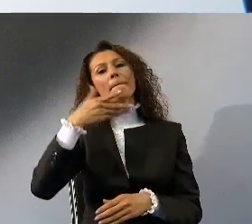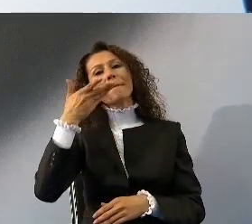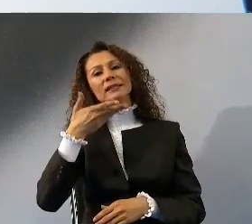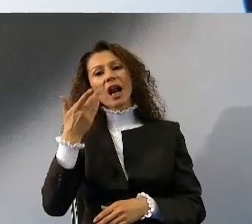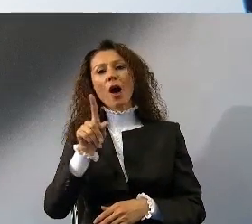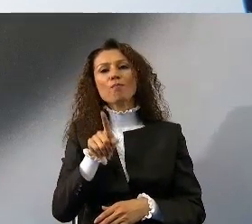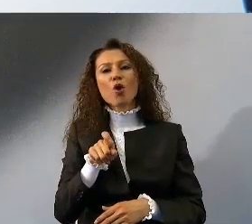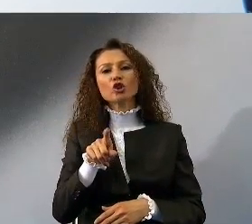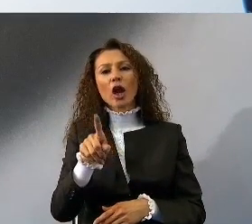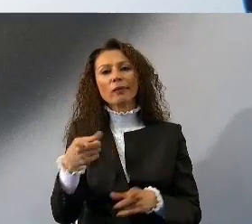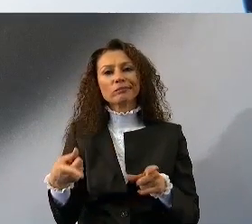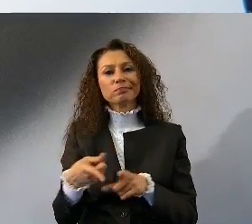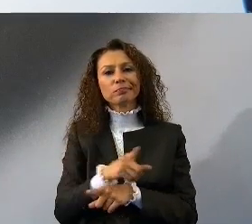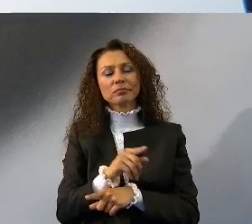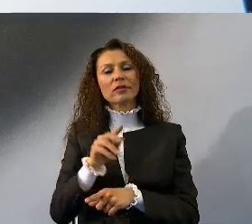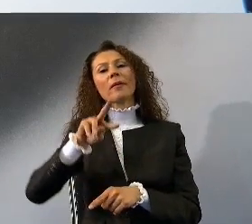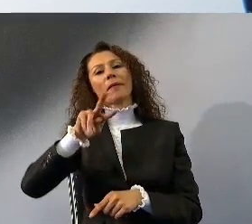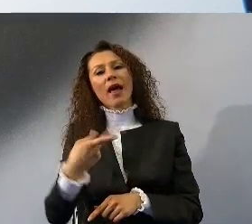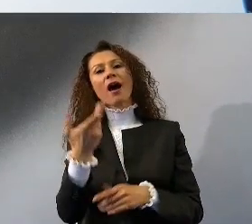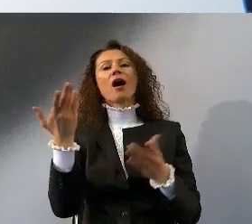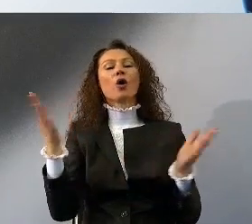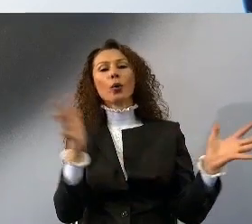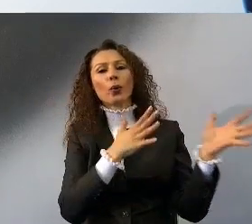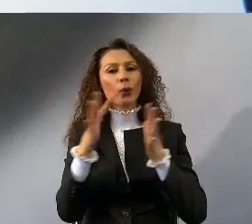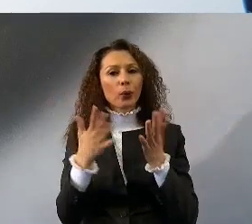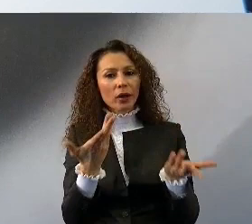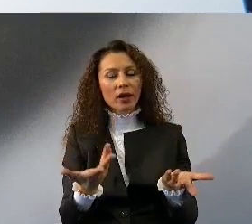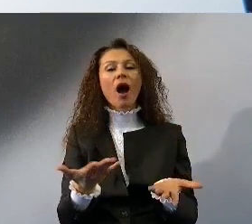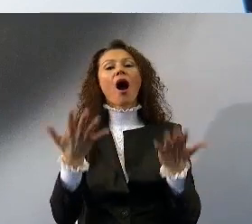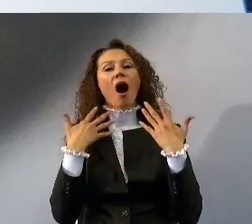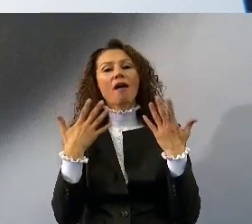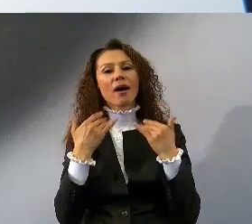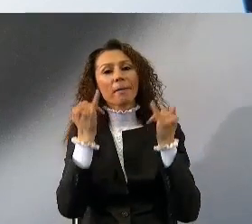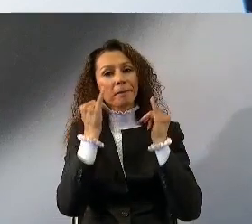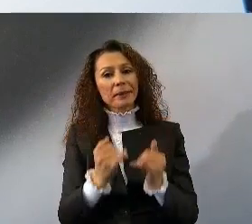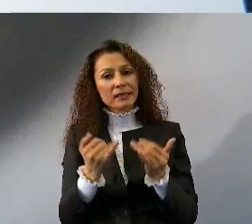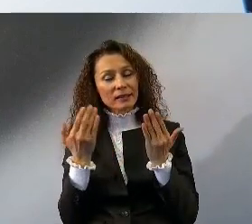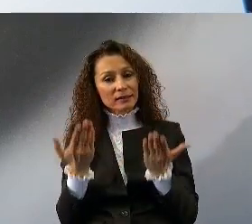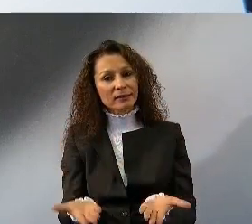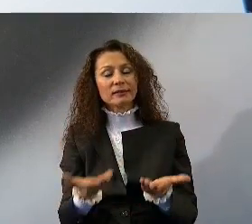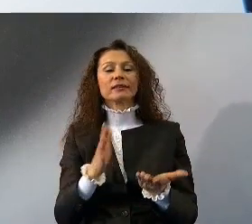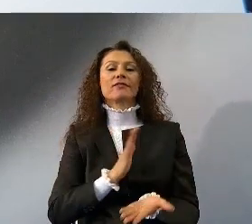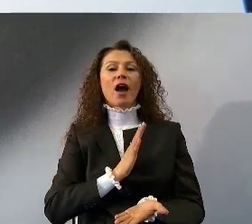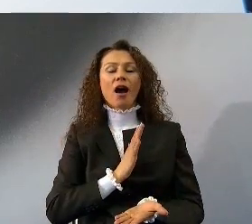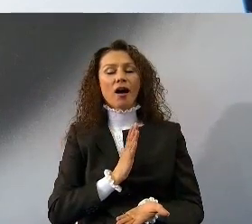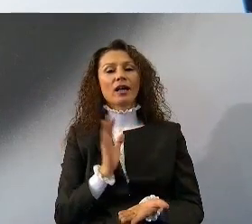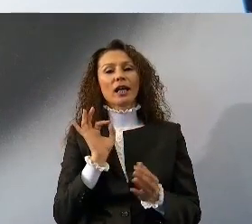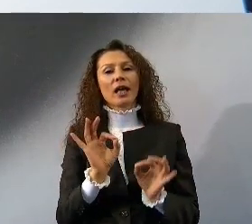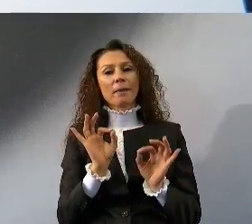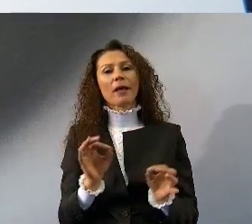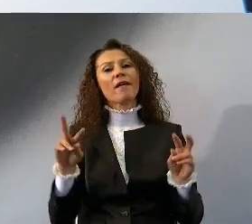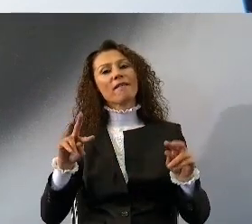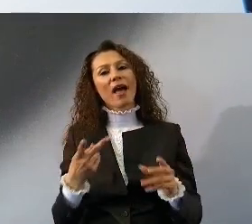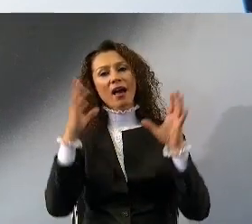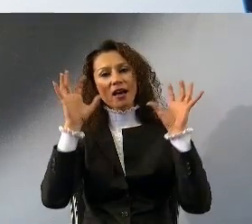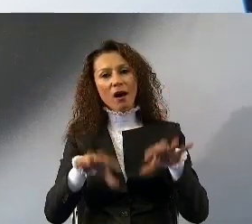böcekler dolaşmaya başlıyor. Mesela rüzgar esiyor. Veya hava kirliyse hava kirliliğiyle karşı karşıya oluyor. Veya yağmur